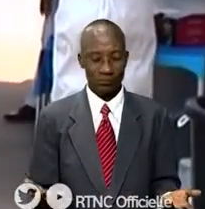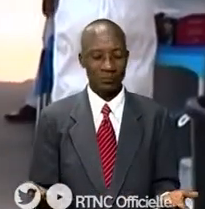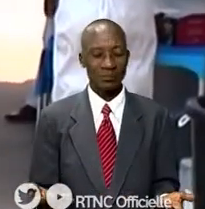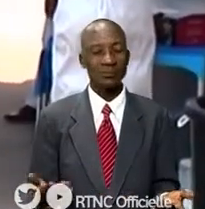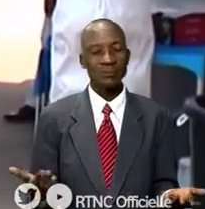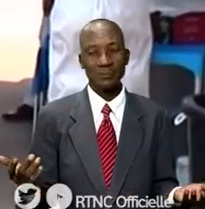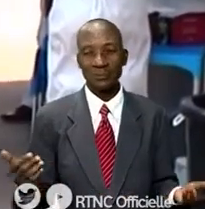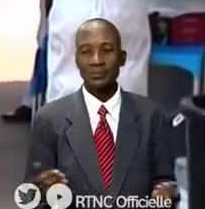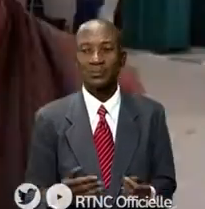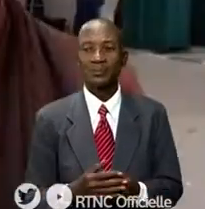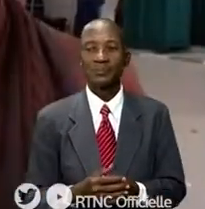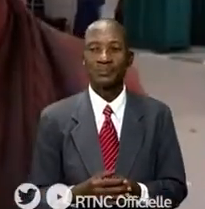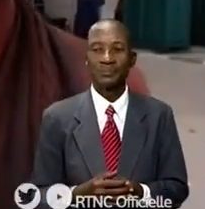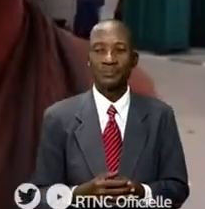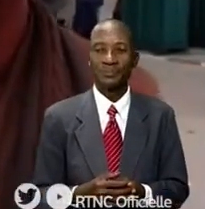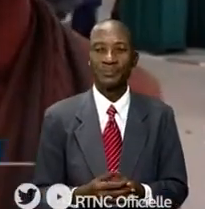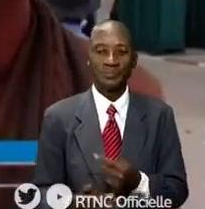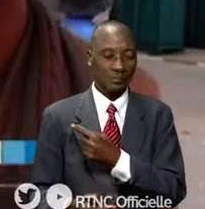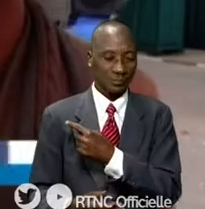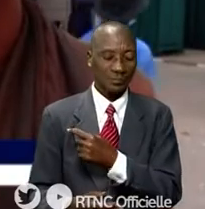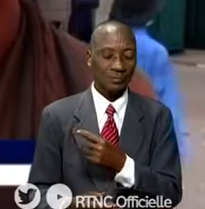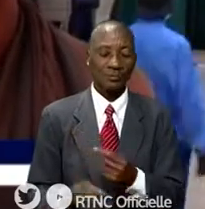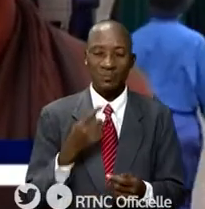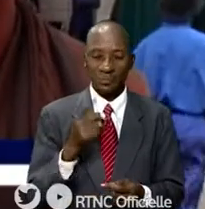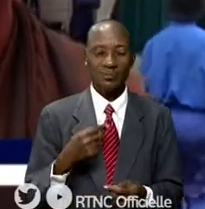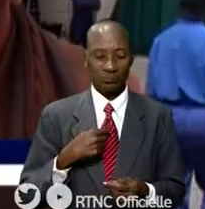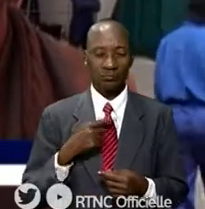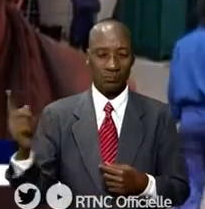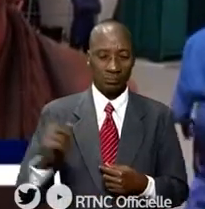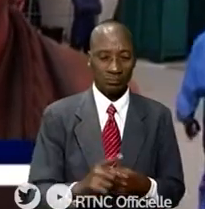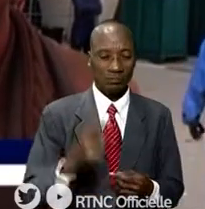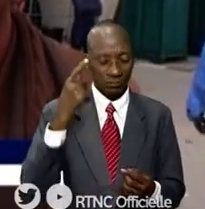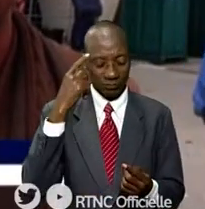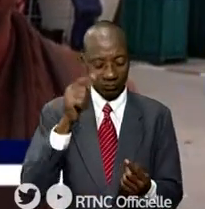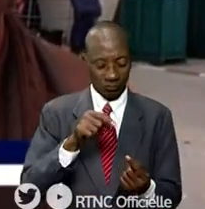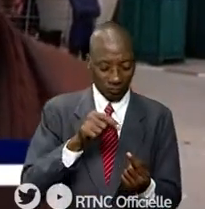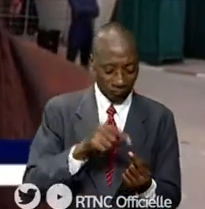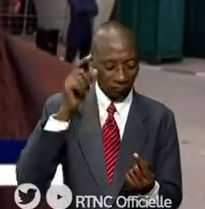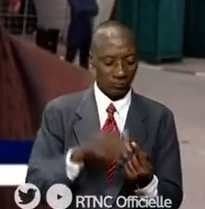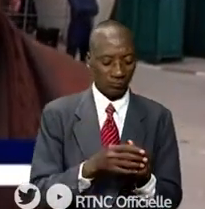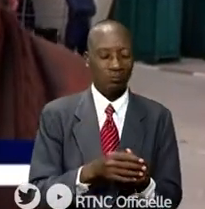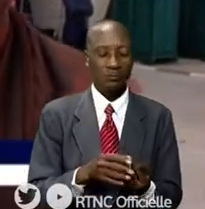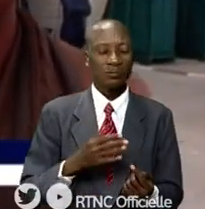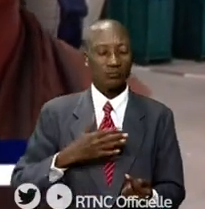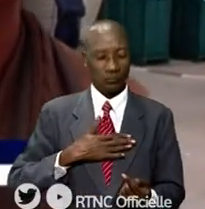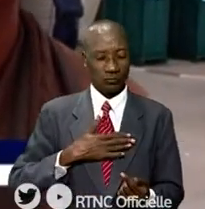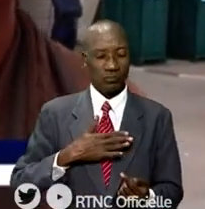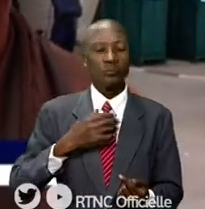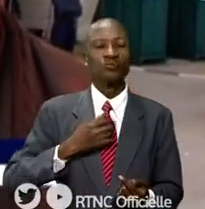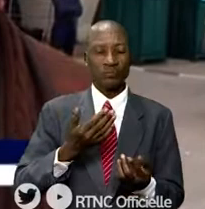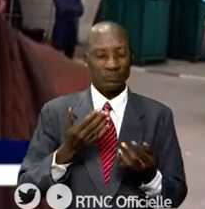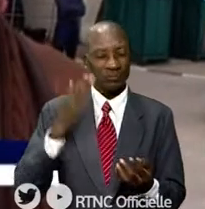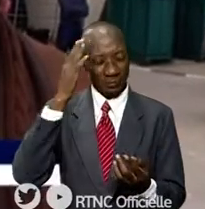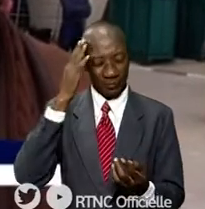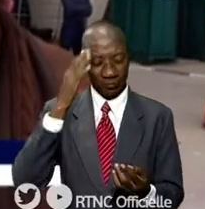exercice sanitaire. Je suis venu pour me faire dépister, connaître mon état de santé, parce qu'on nous a dit ici ils font